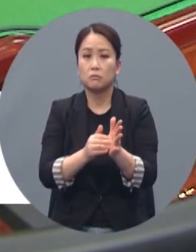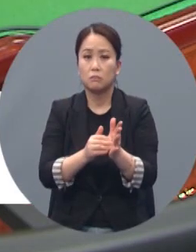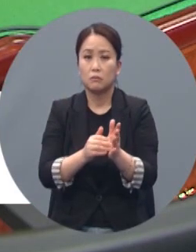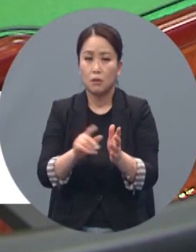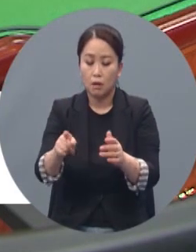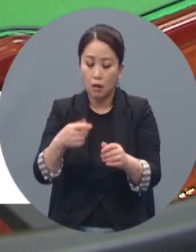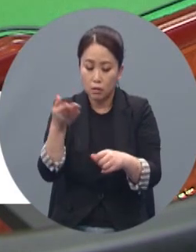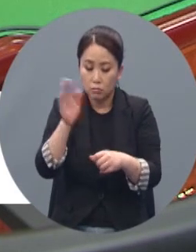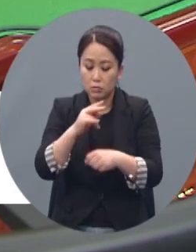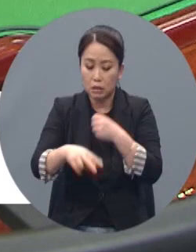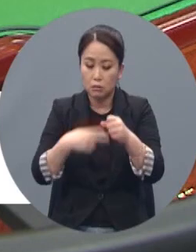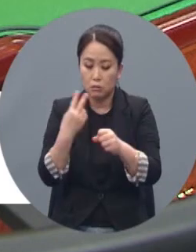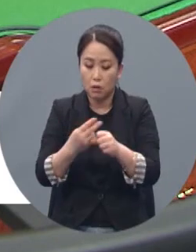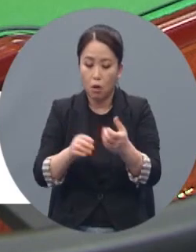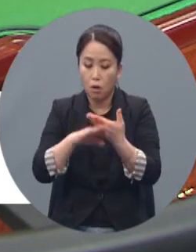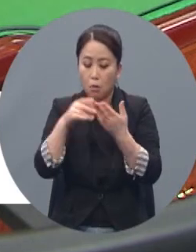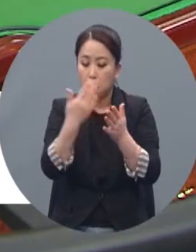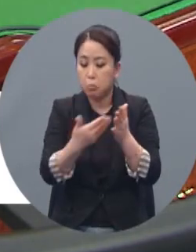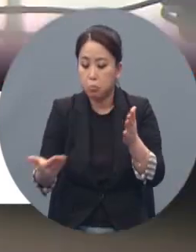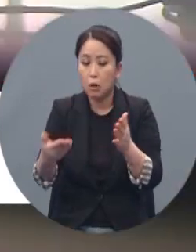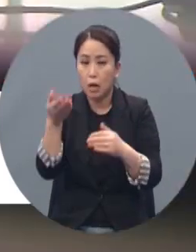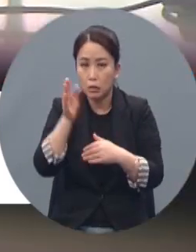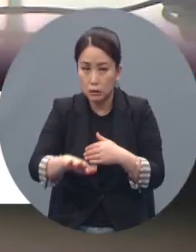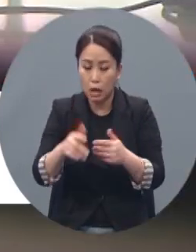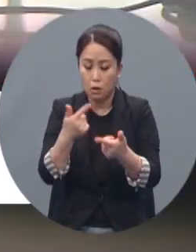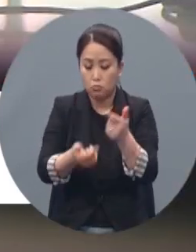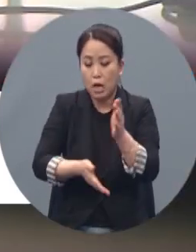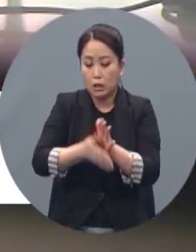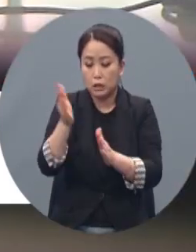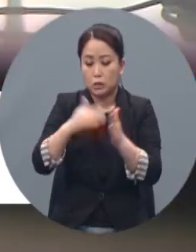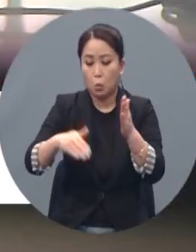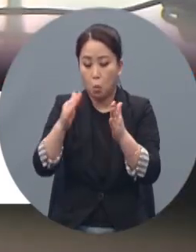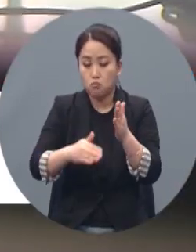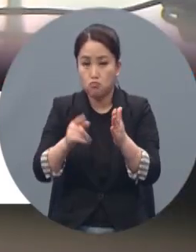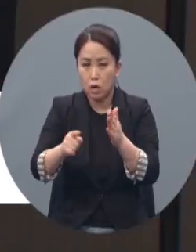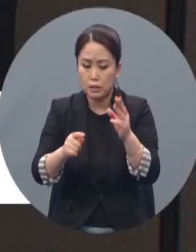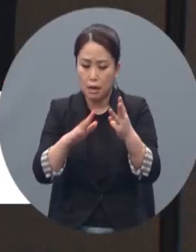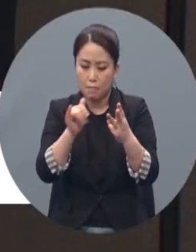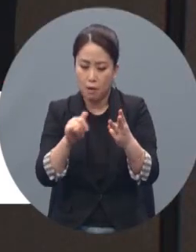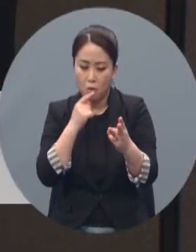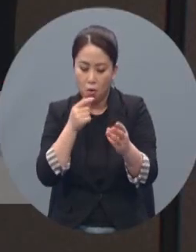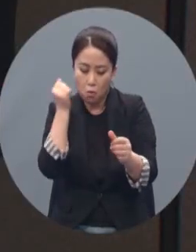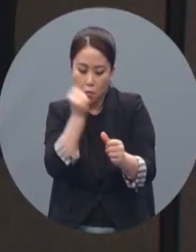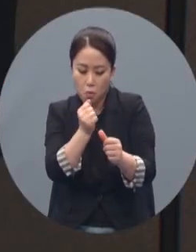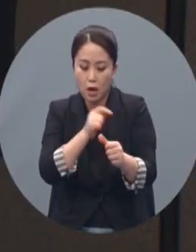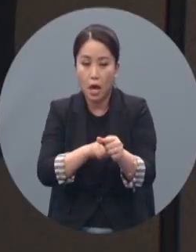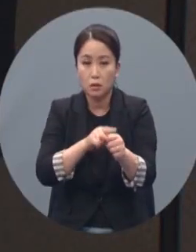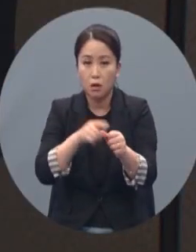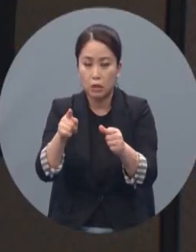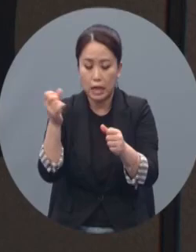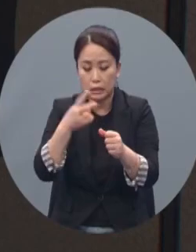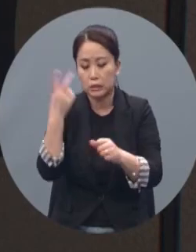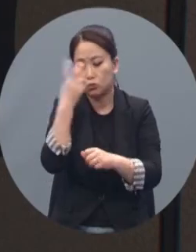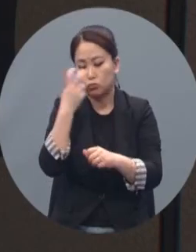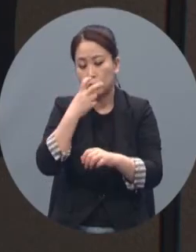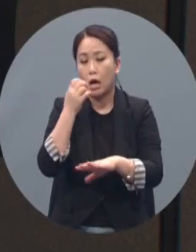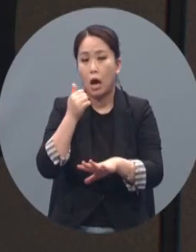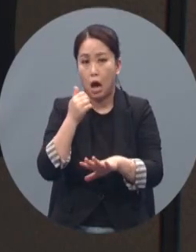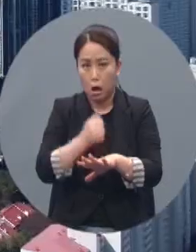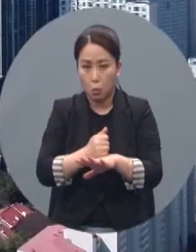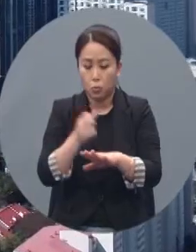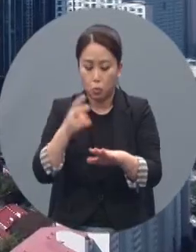2년, 검찰은 시 공무원 3명을 지목해 다시 수사에 들어갔고 이 중 A 실장만 결국